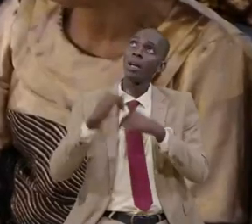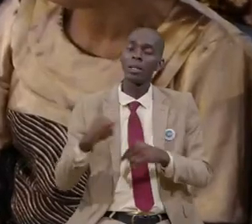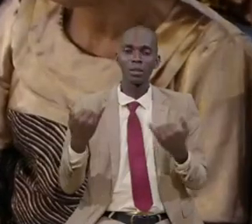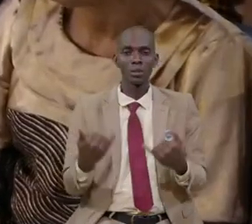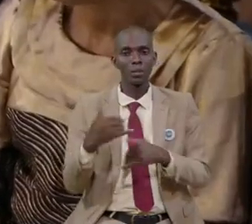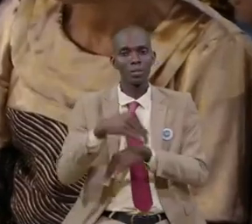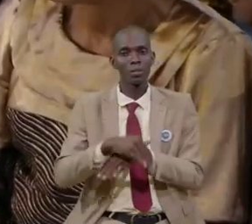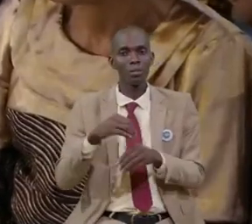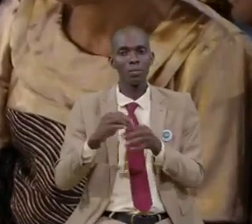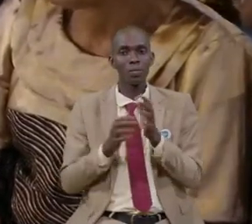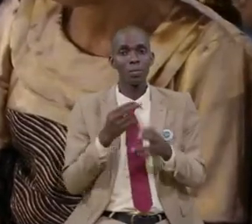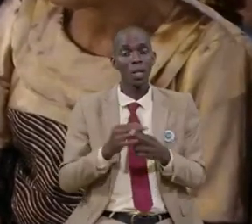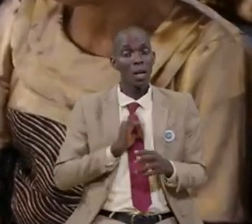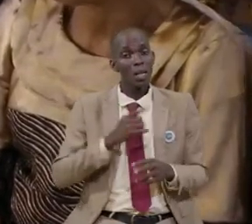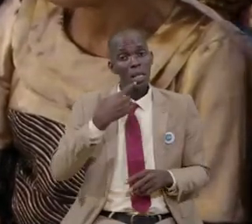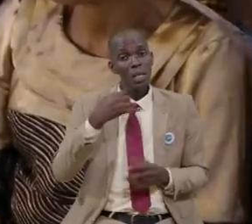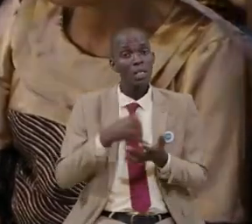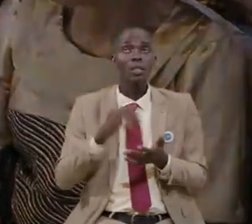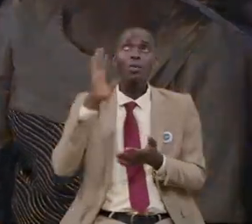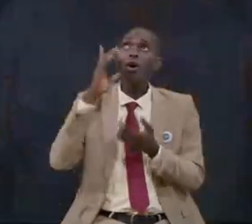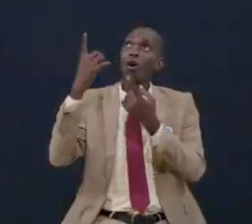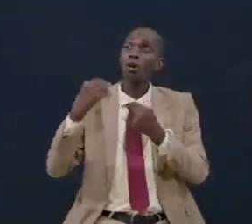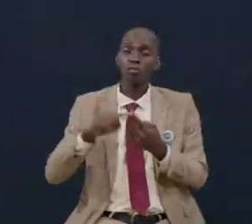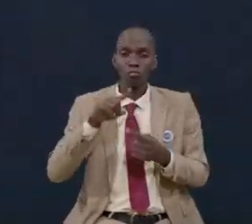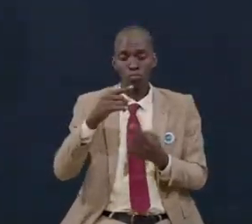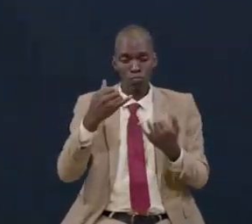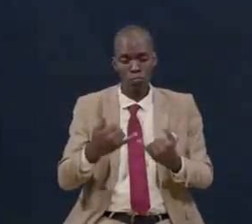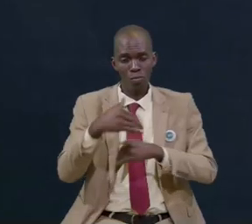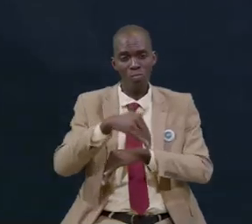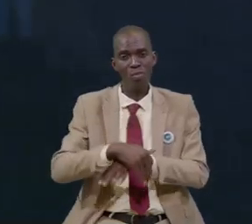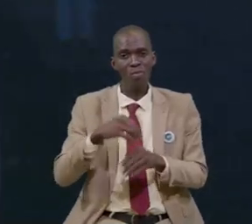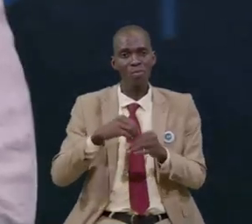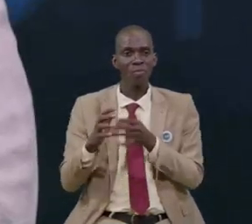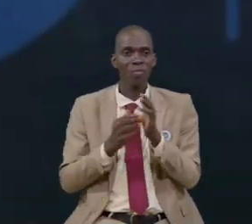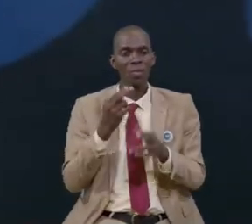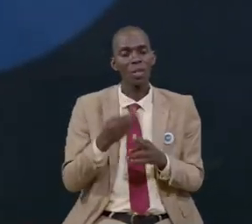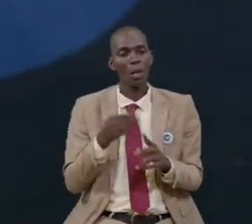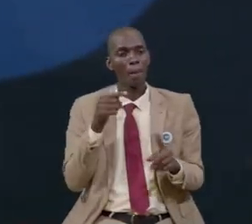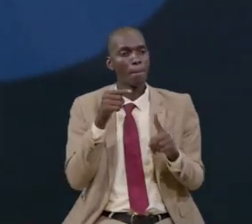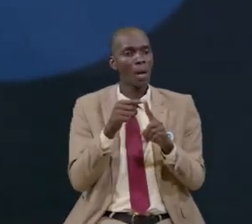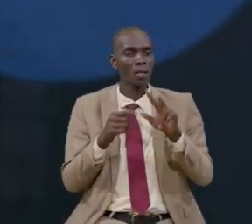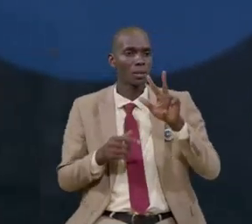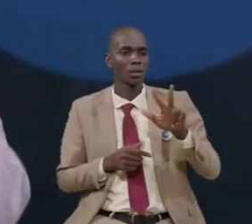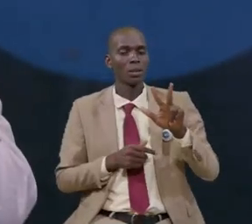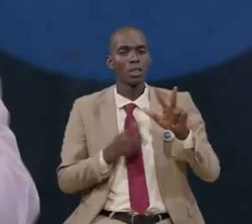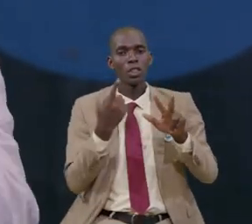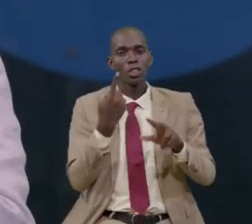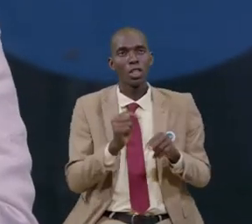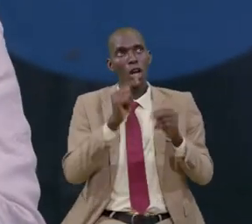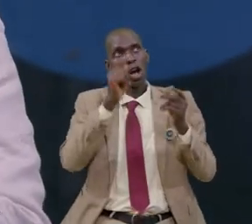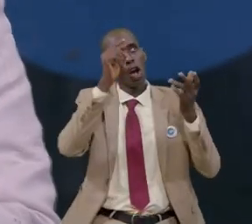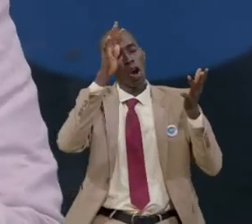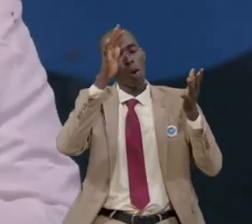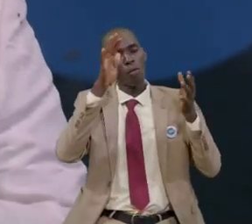dis cela vient ce soir. Voyons troisième point maintenant. Troisième point, c'est le jour